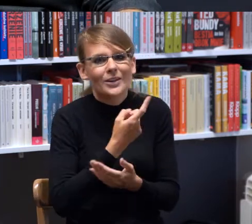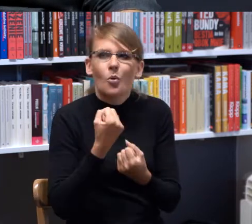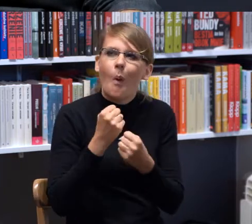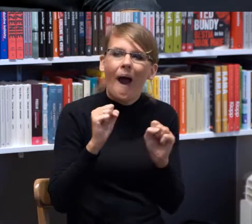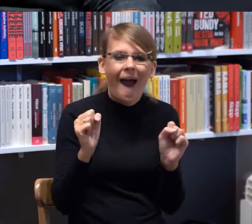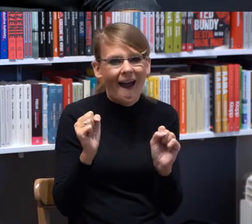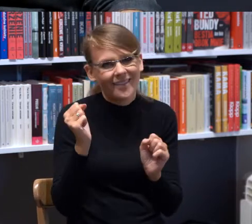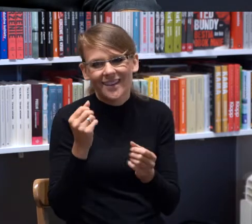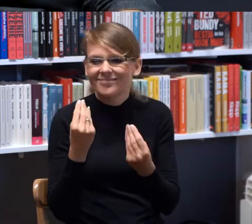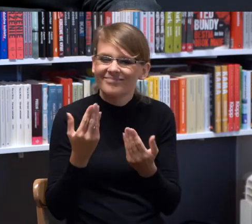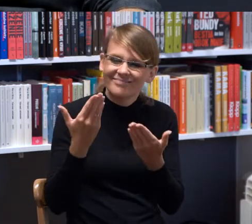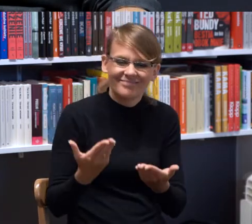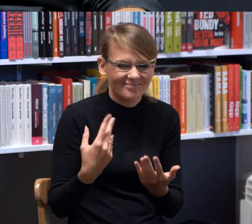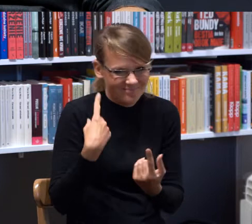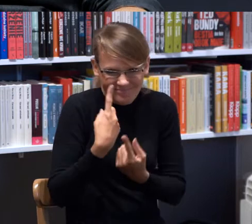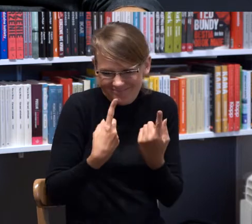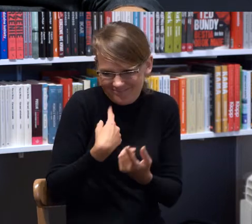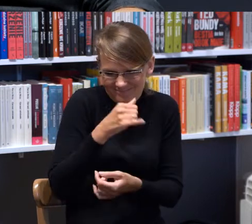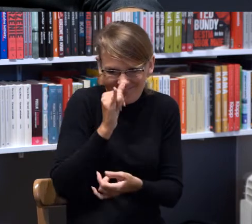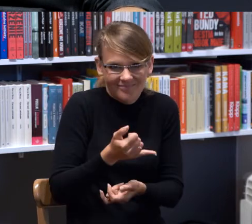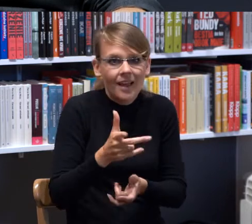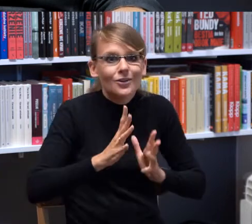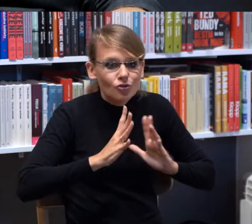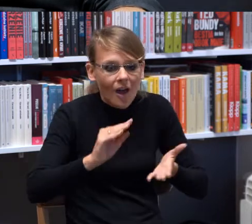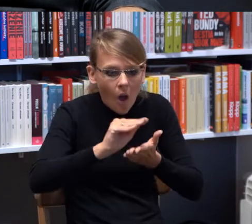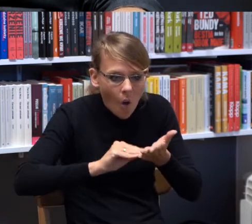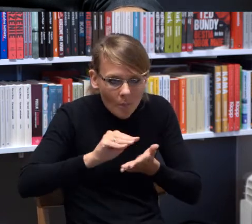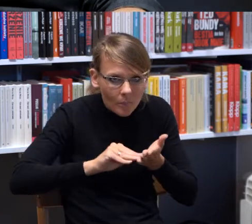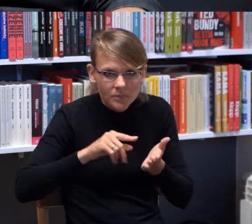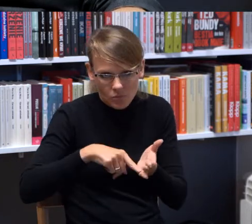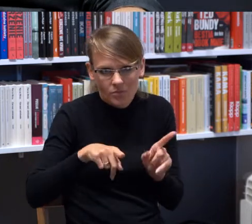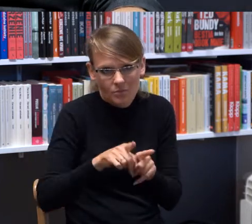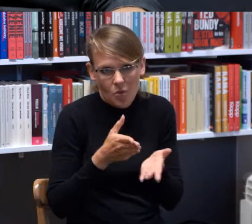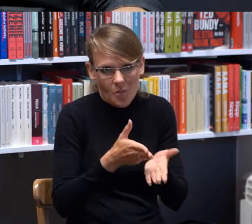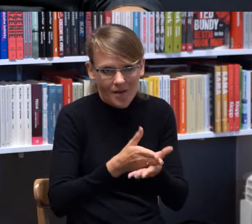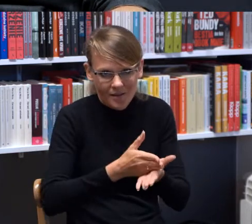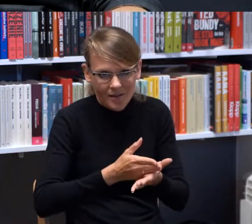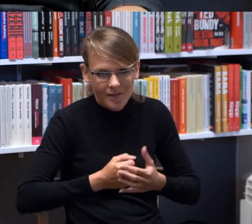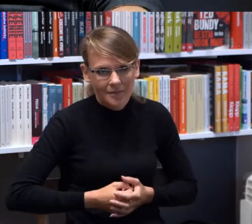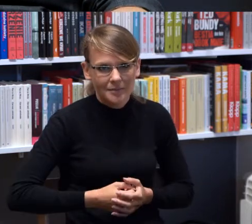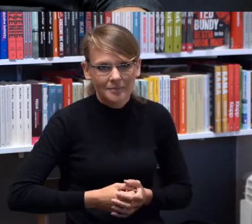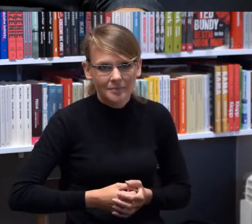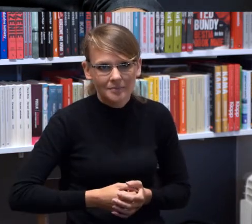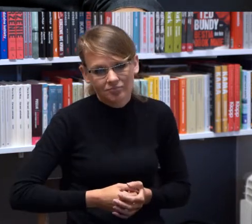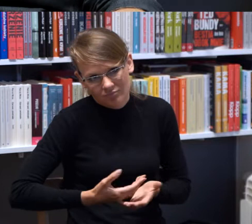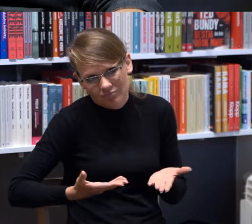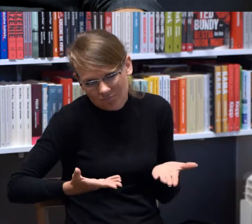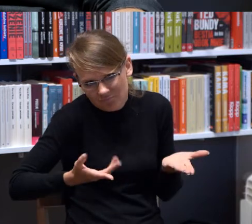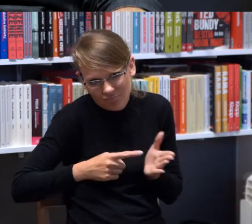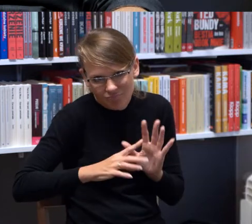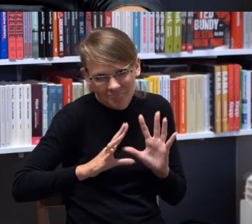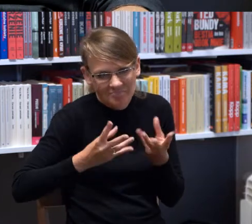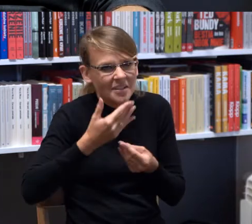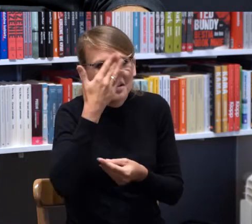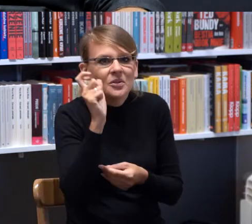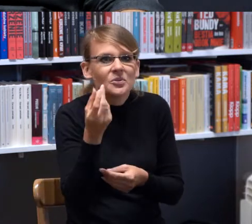wydaje mi się też, że taka szczerość opisu, ona też pomaga. I o, właściwie tyle. Nie